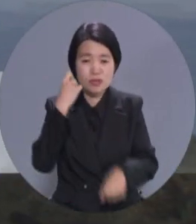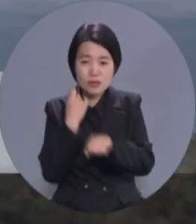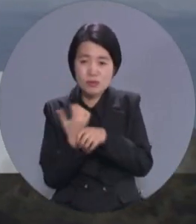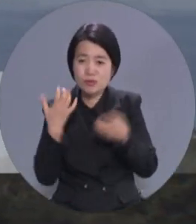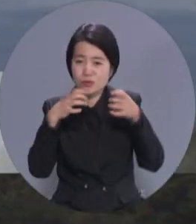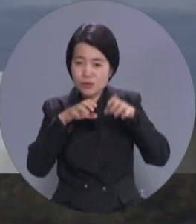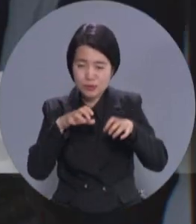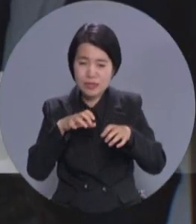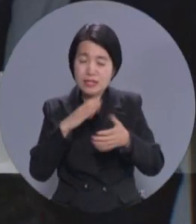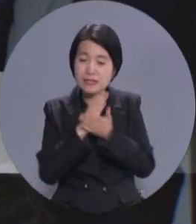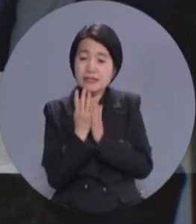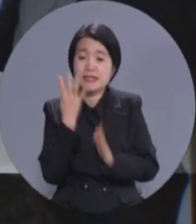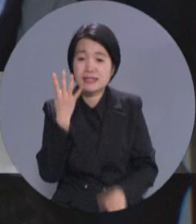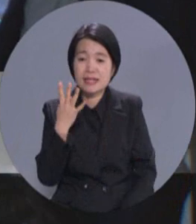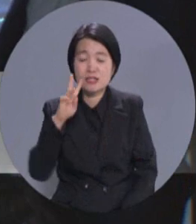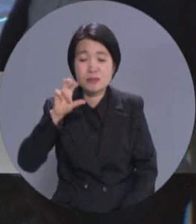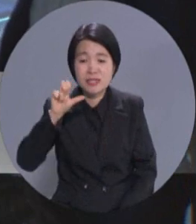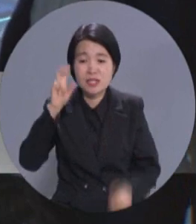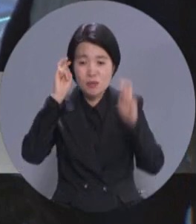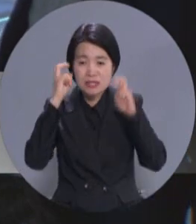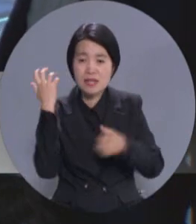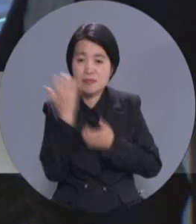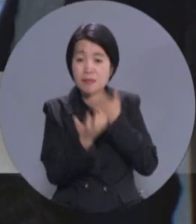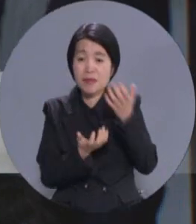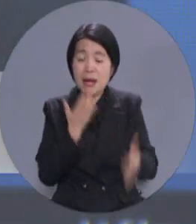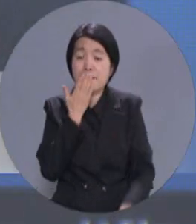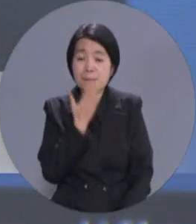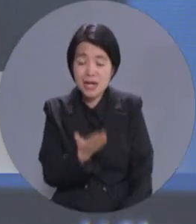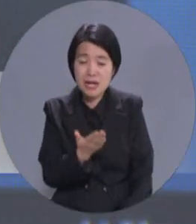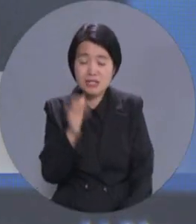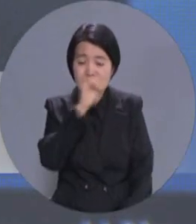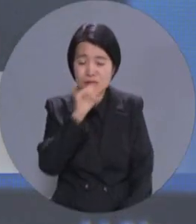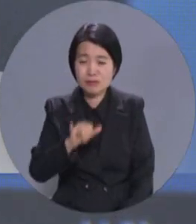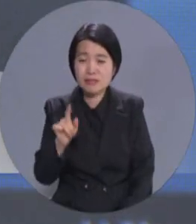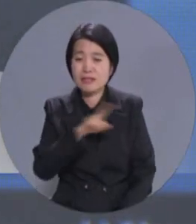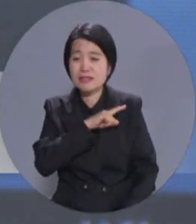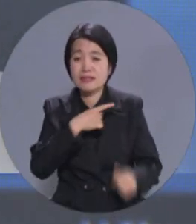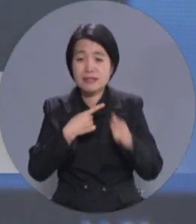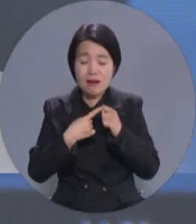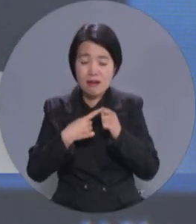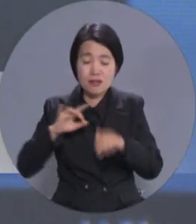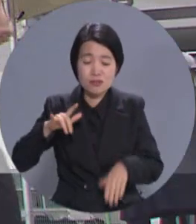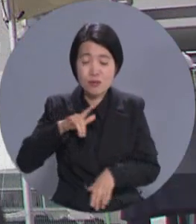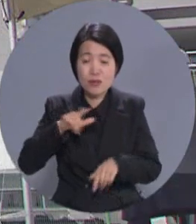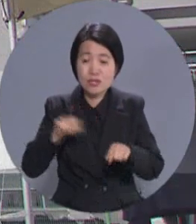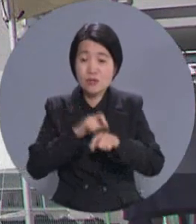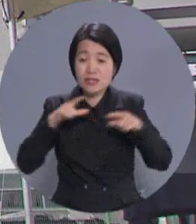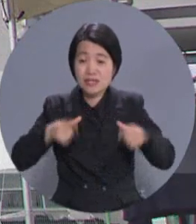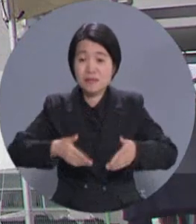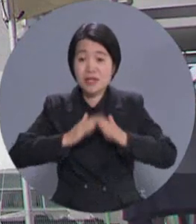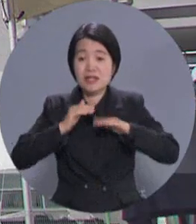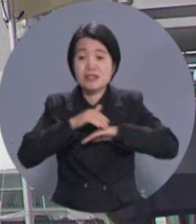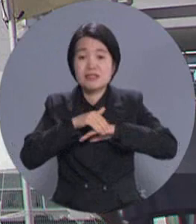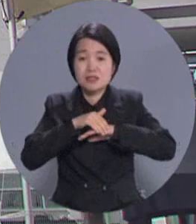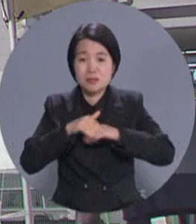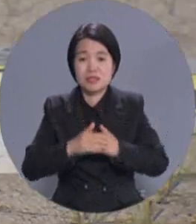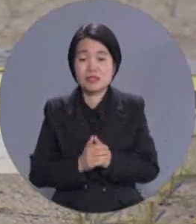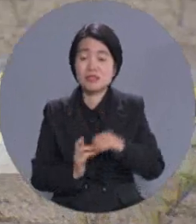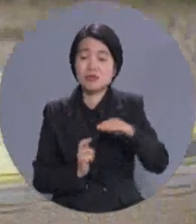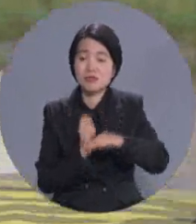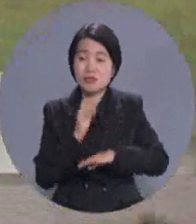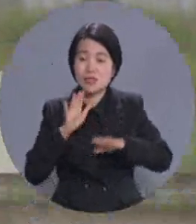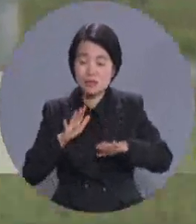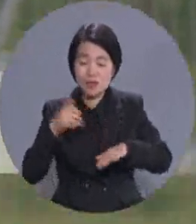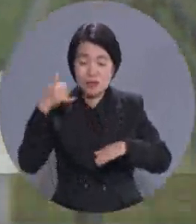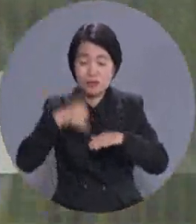제조 등네 개업 중 25개 기업이 입주할 수 있는 전국 첫 드론 특화 단지 조성할 계획입니다 구는